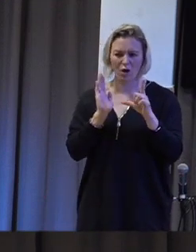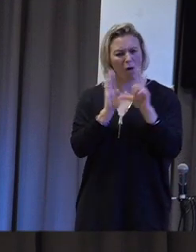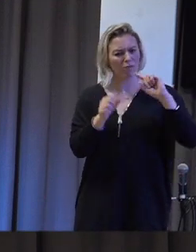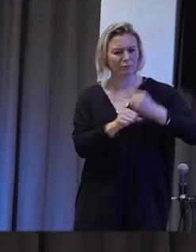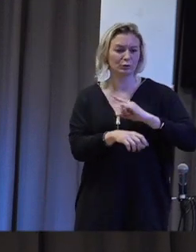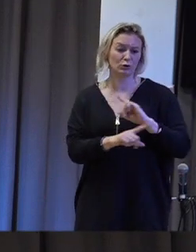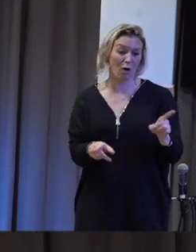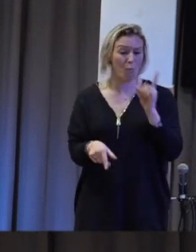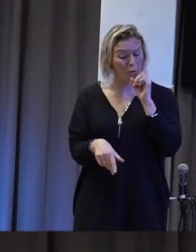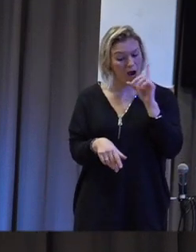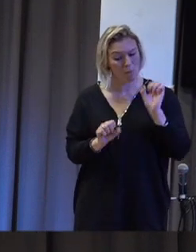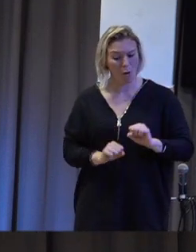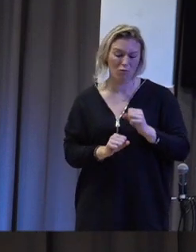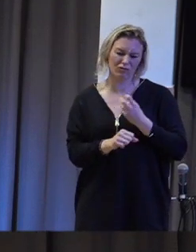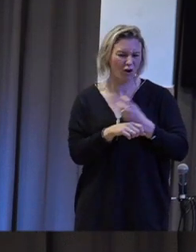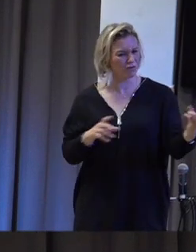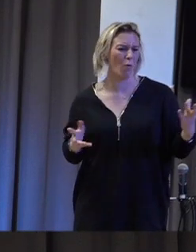C'est très dangereux.